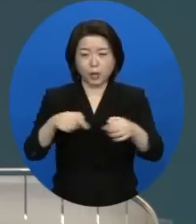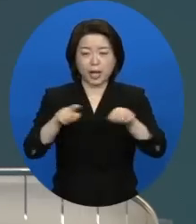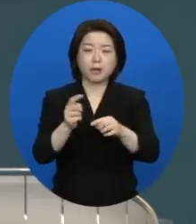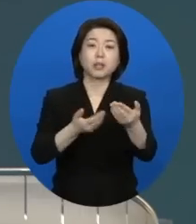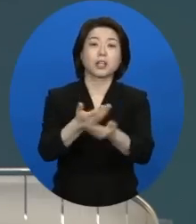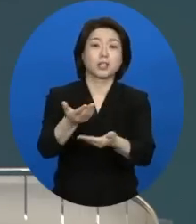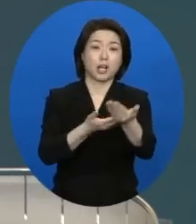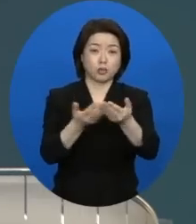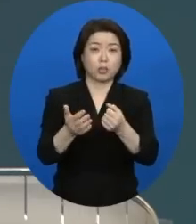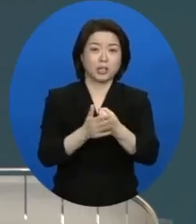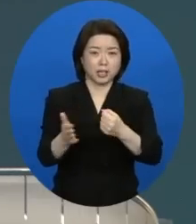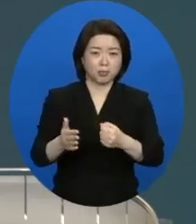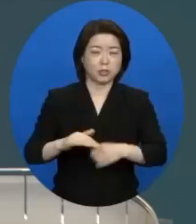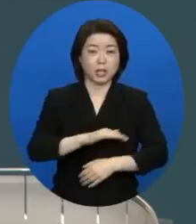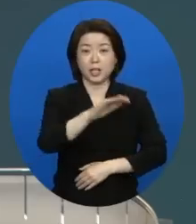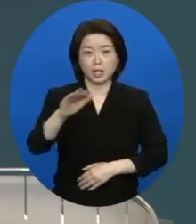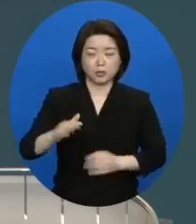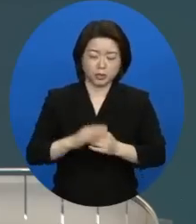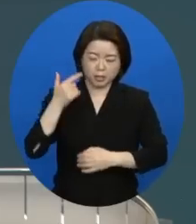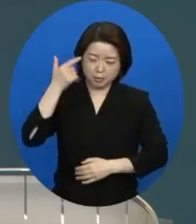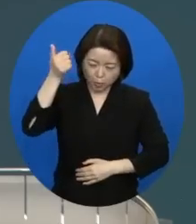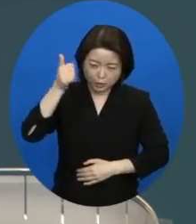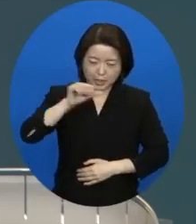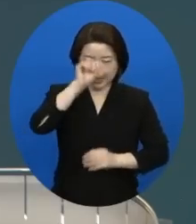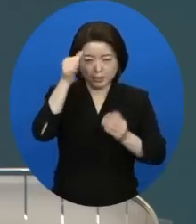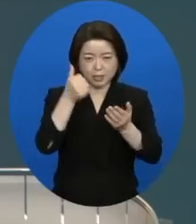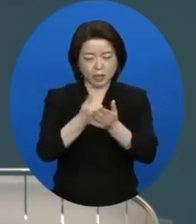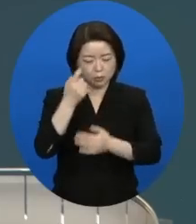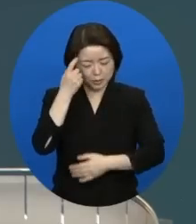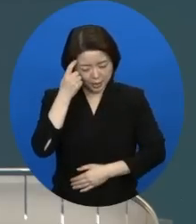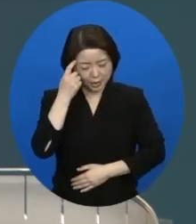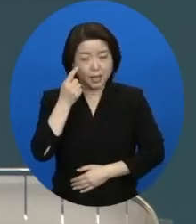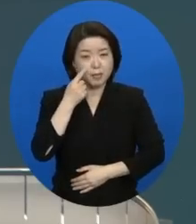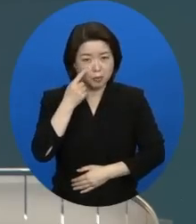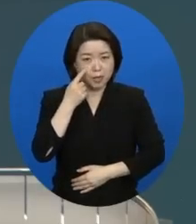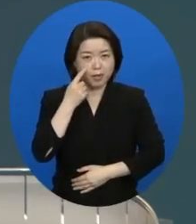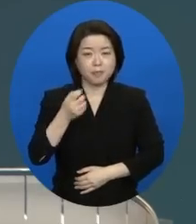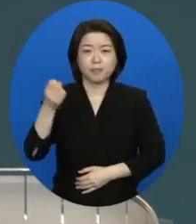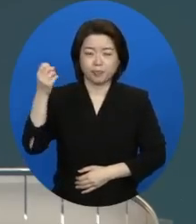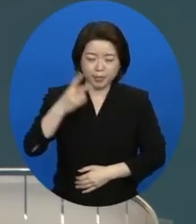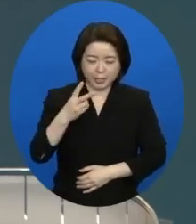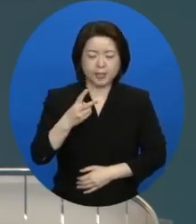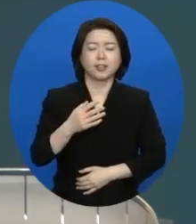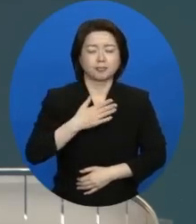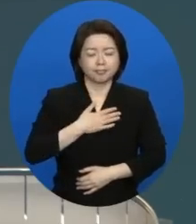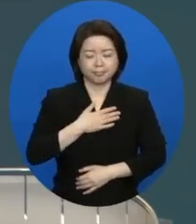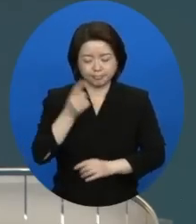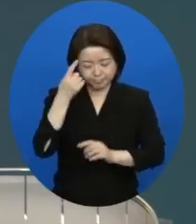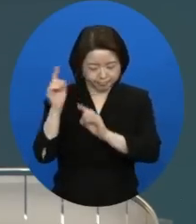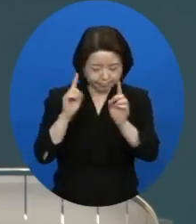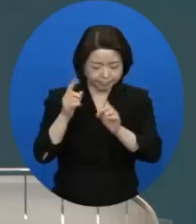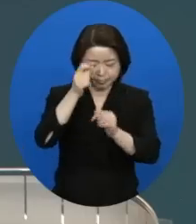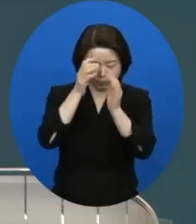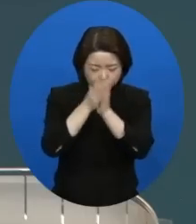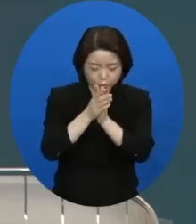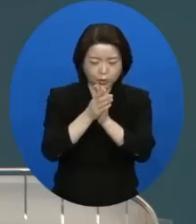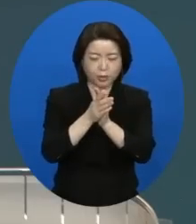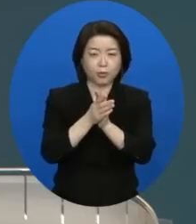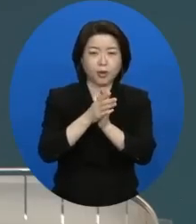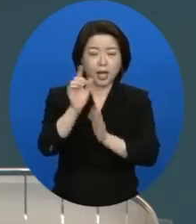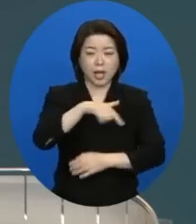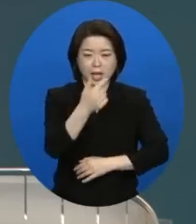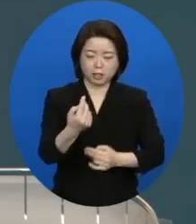나누니까, 우리 목사님들 장로님들 생각하니까 다시 자리를 잡고 기도하고 하루를